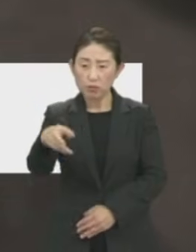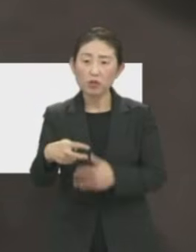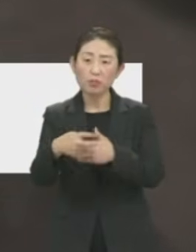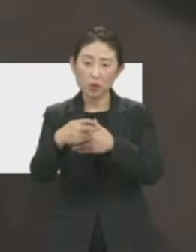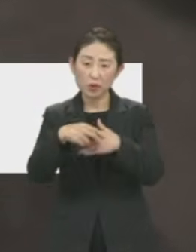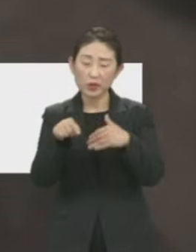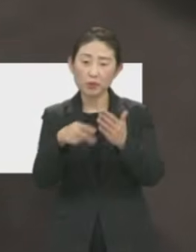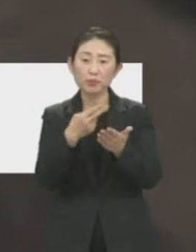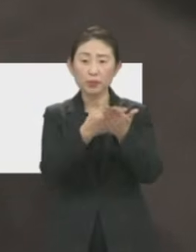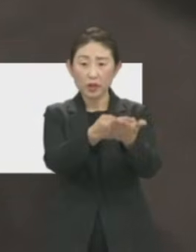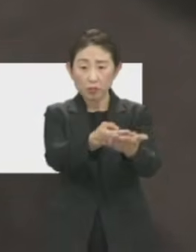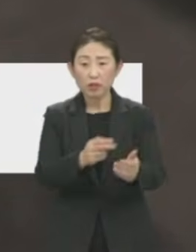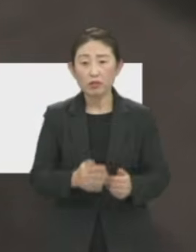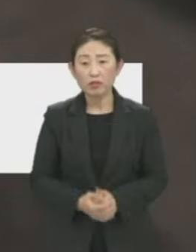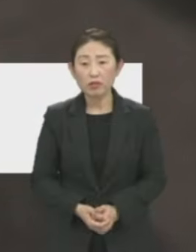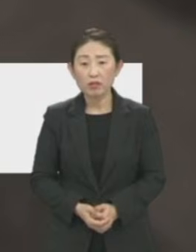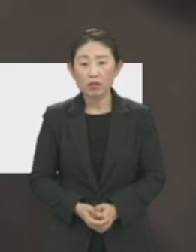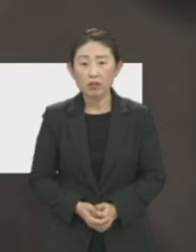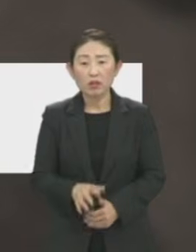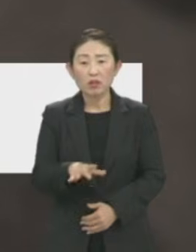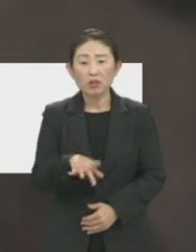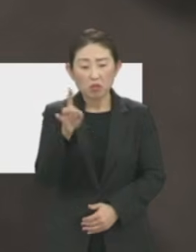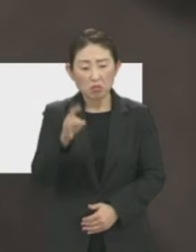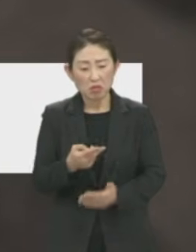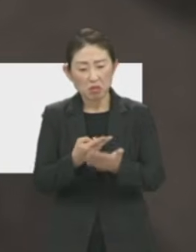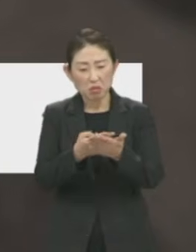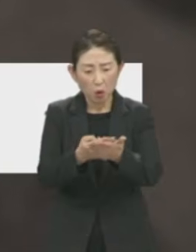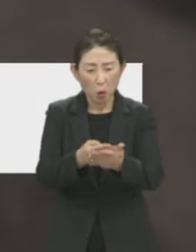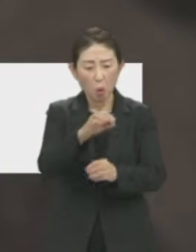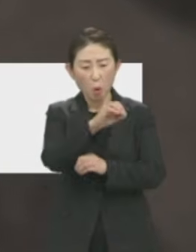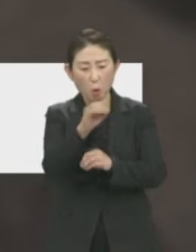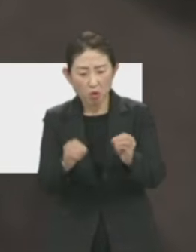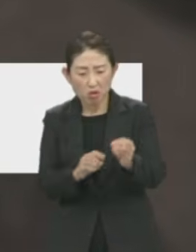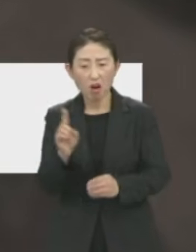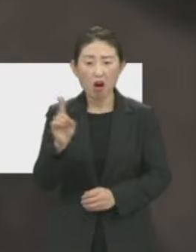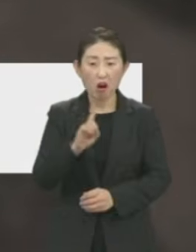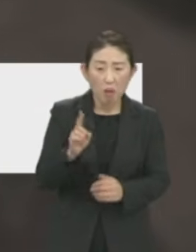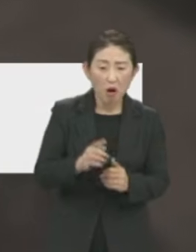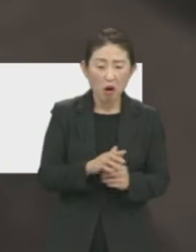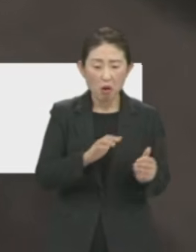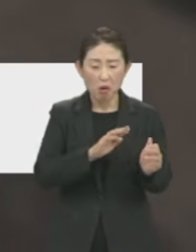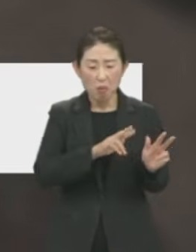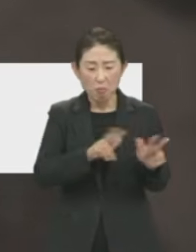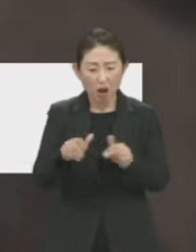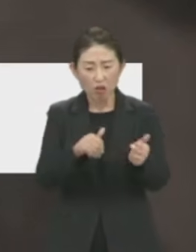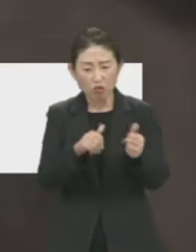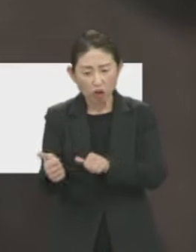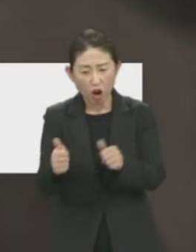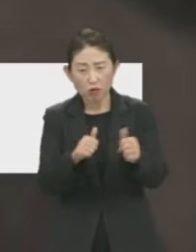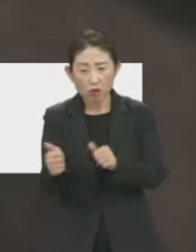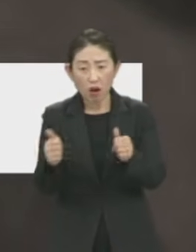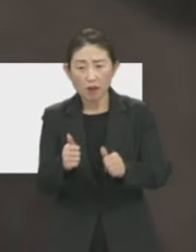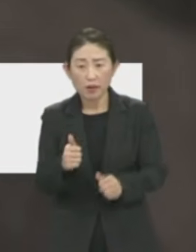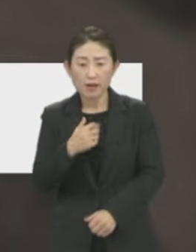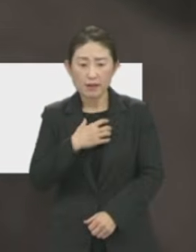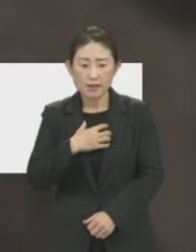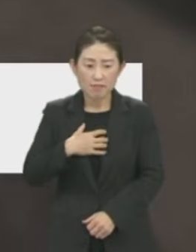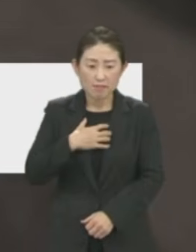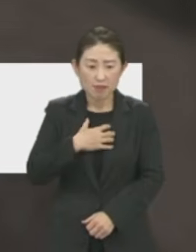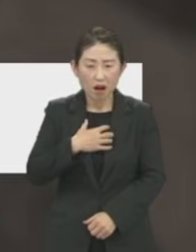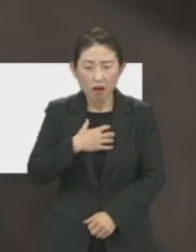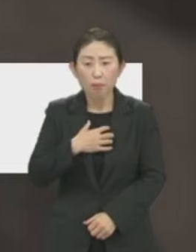사실은 부신이 좀 많이 있었어요. 가면 바로 죽는 거 아닌가 그런